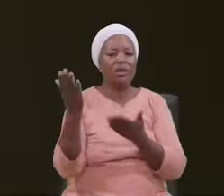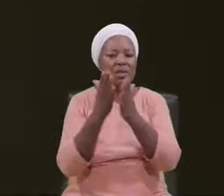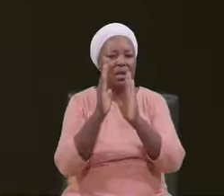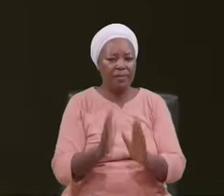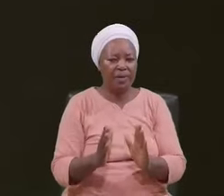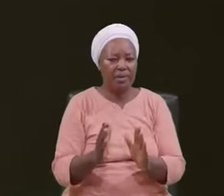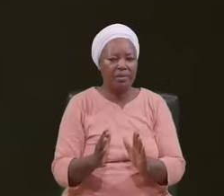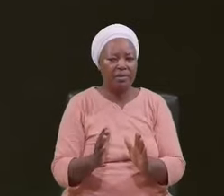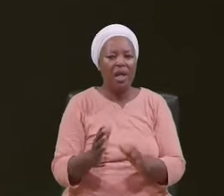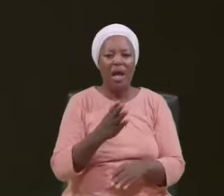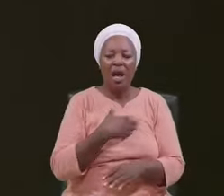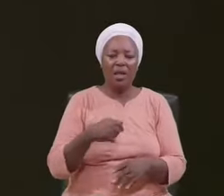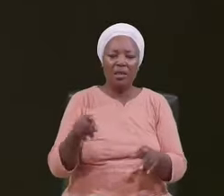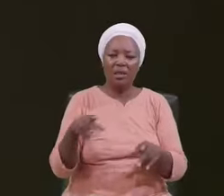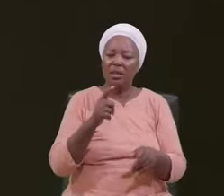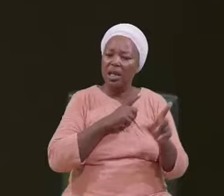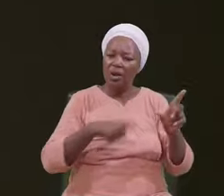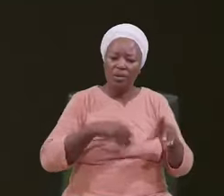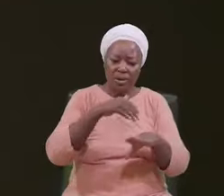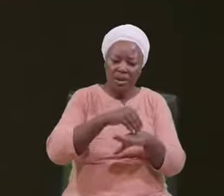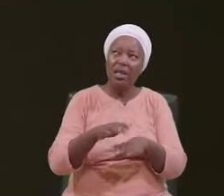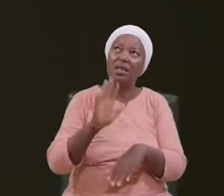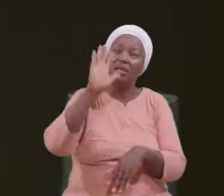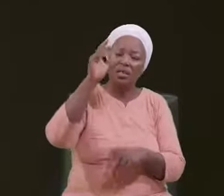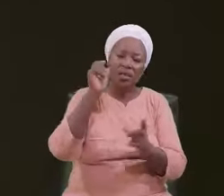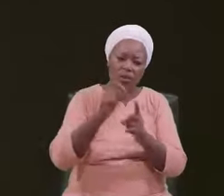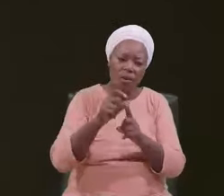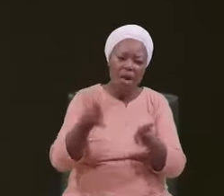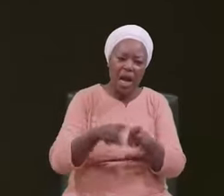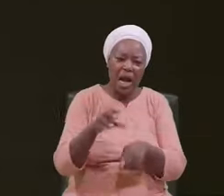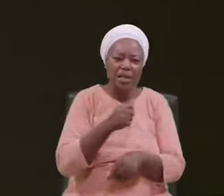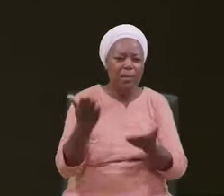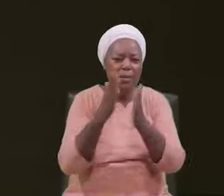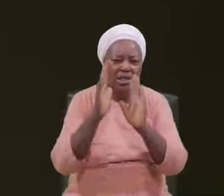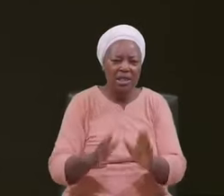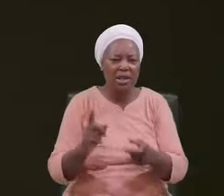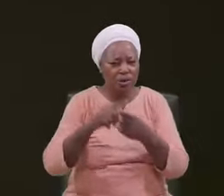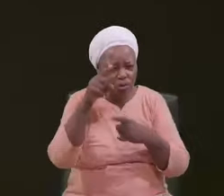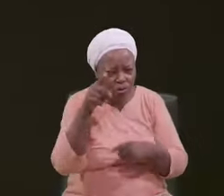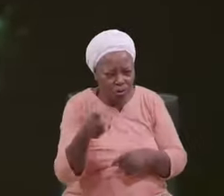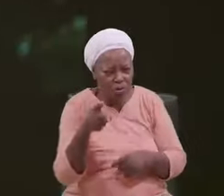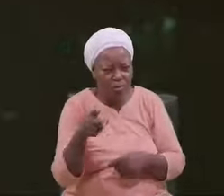envoyé la parole comme un messager vers vous.